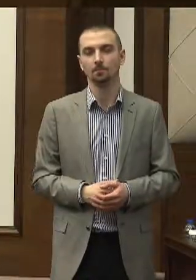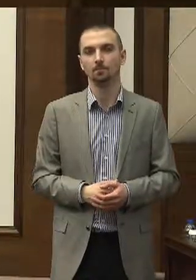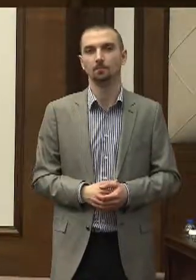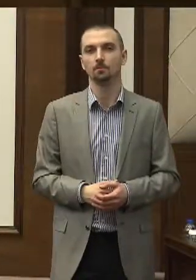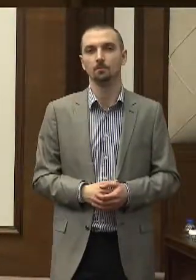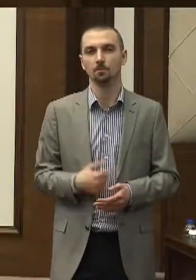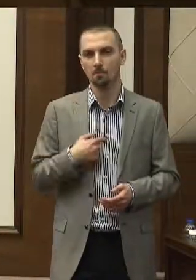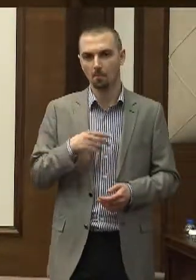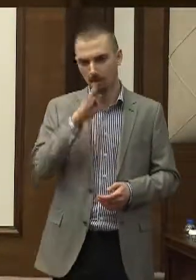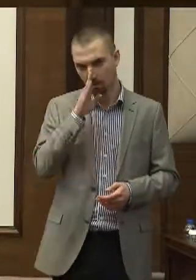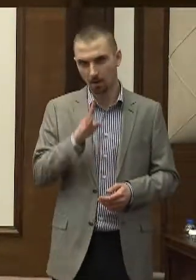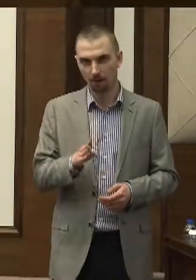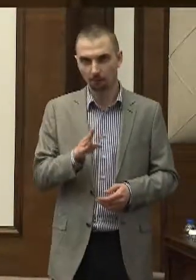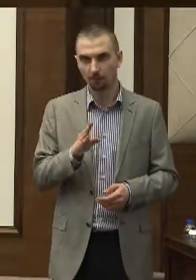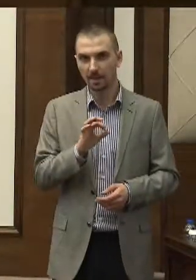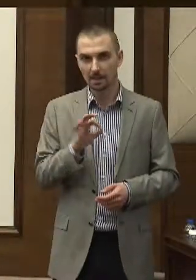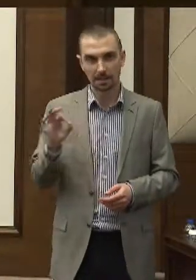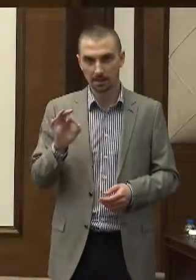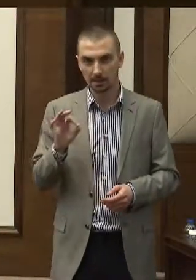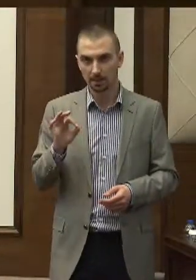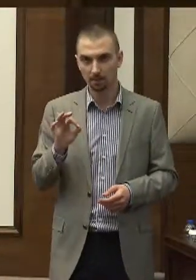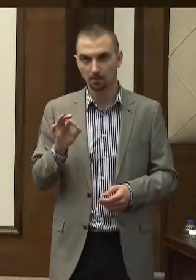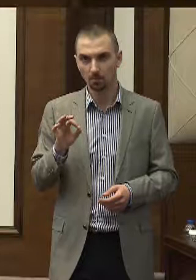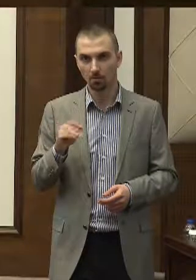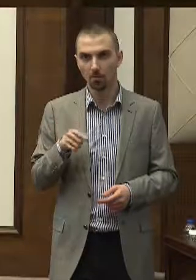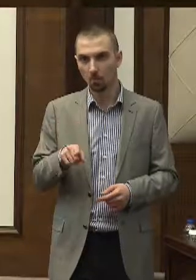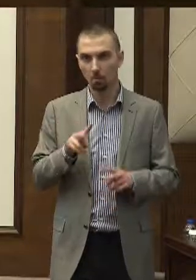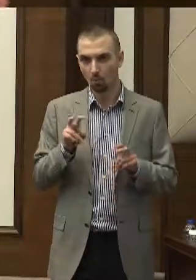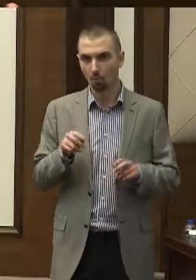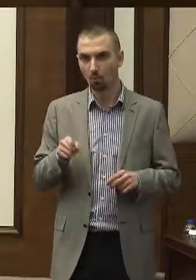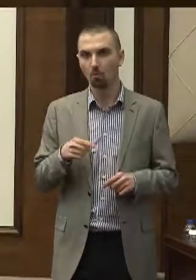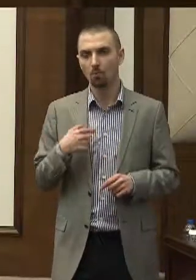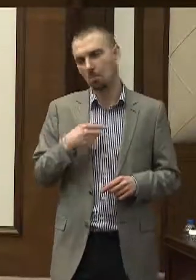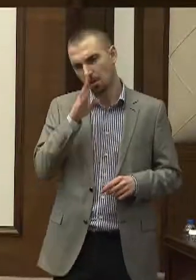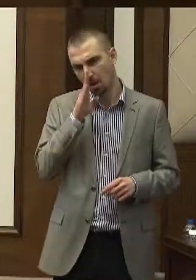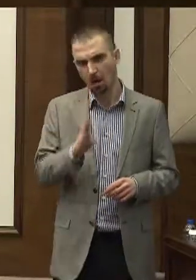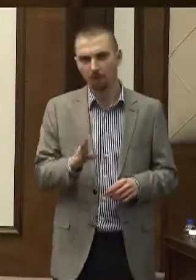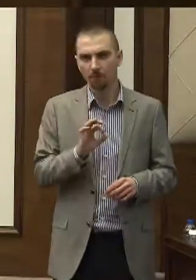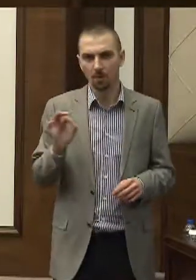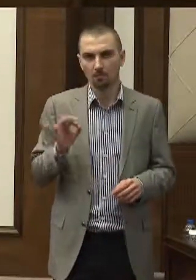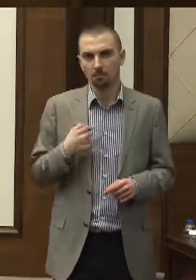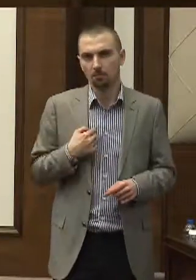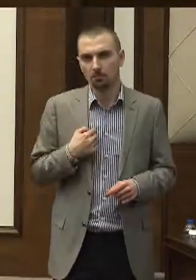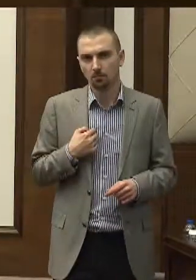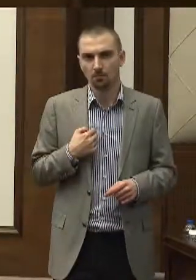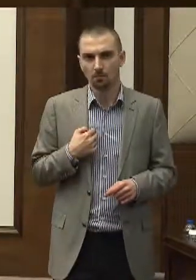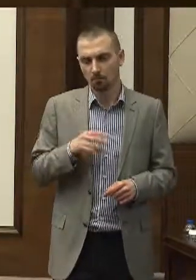Ben tarafsızlık noktasında çok rahatım. Ben tarafsız bir adamım.